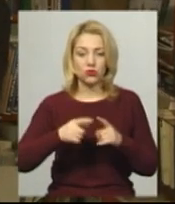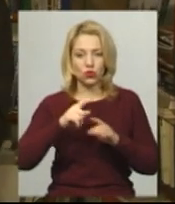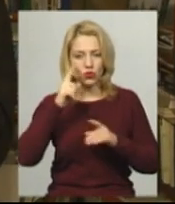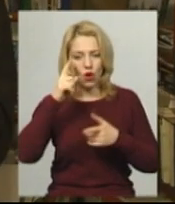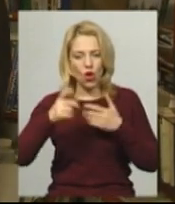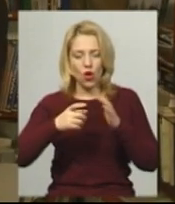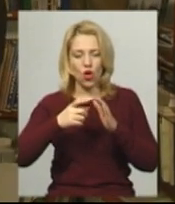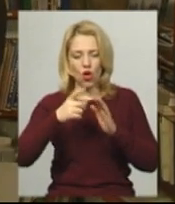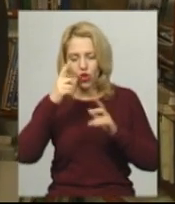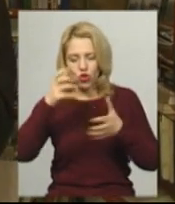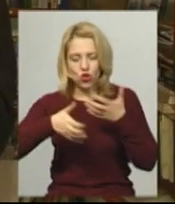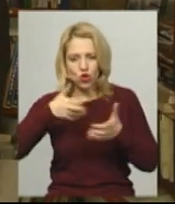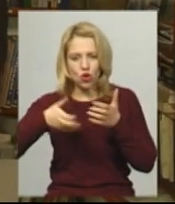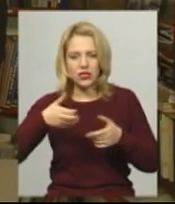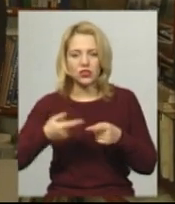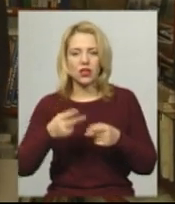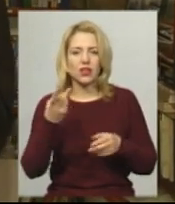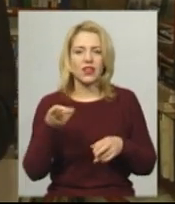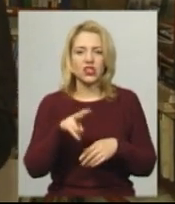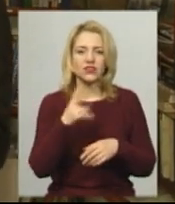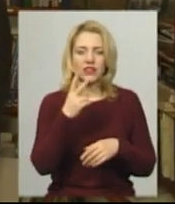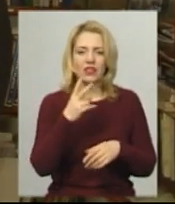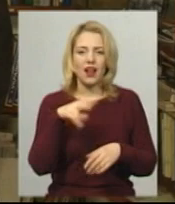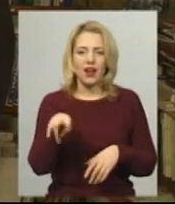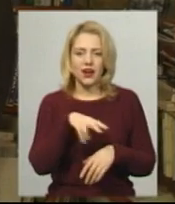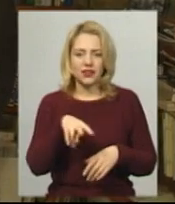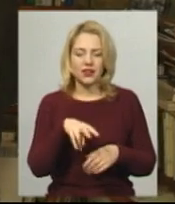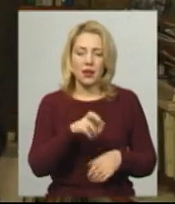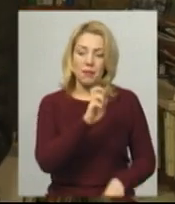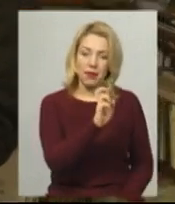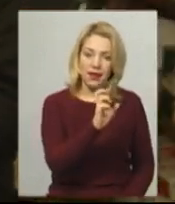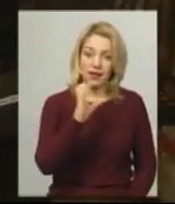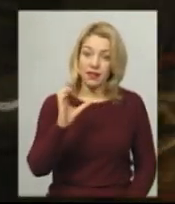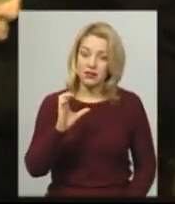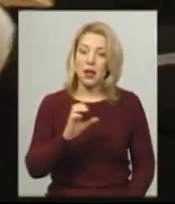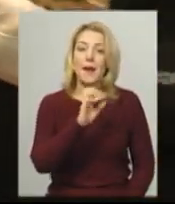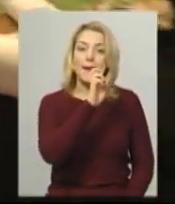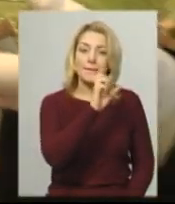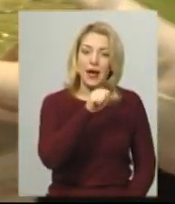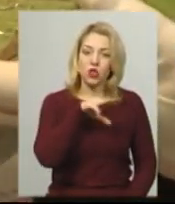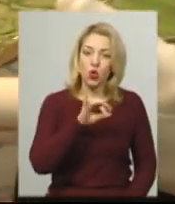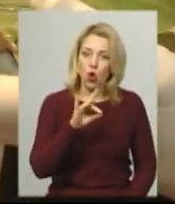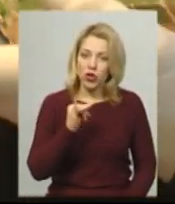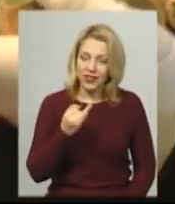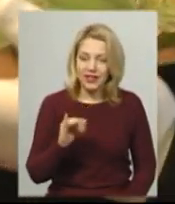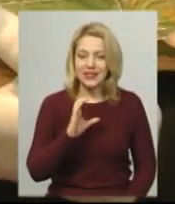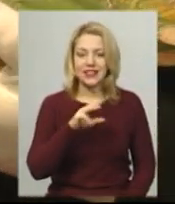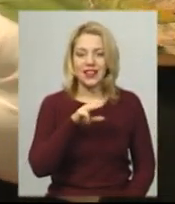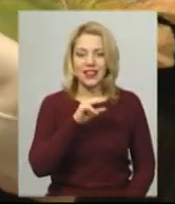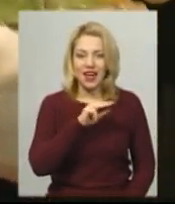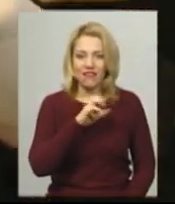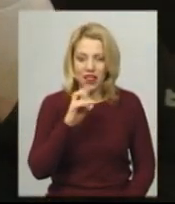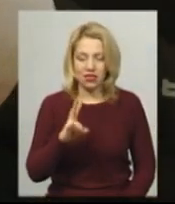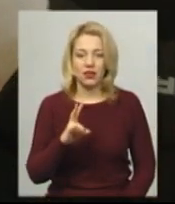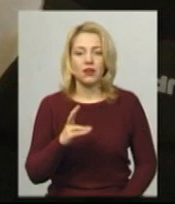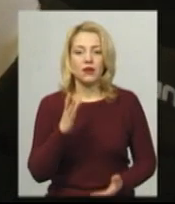дві літери – Б і С, Баторій Стефан. Тобто ми маємо зараз кахлю, яка має на